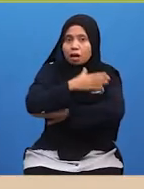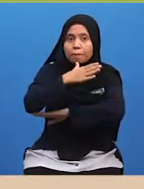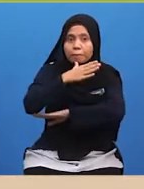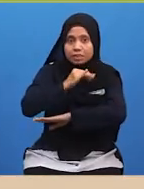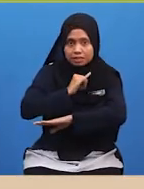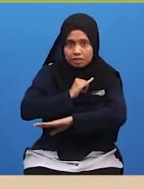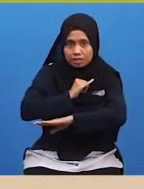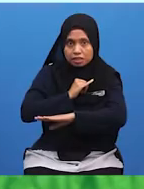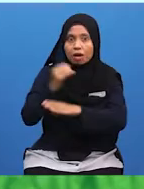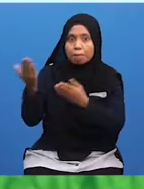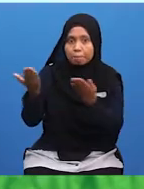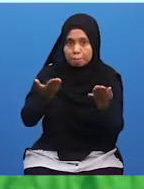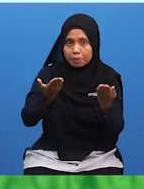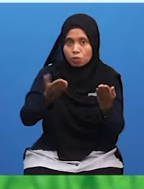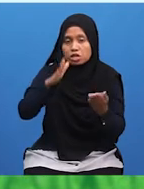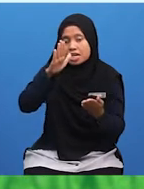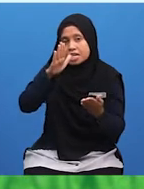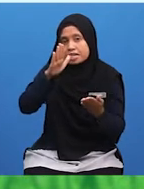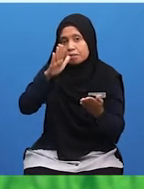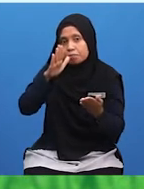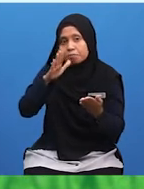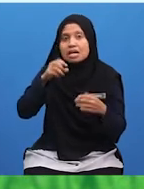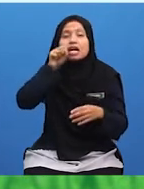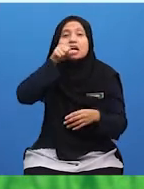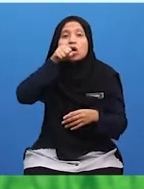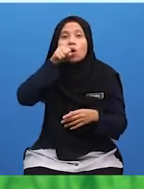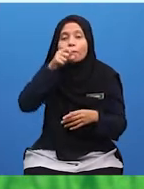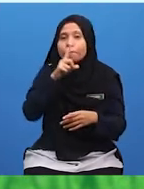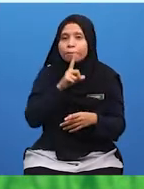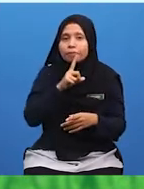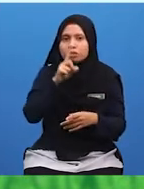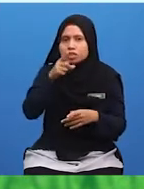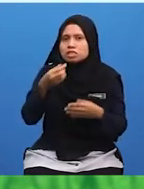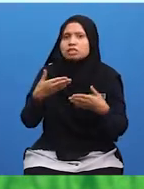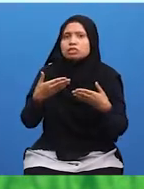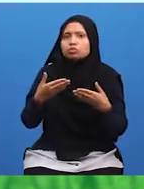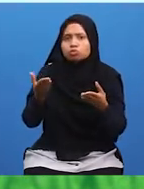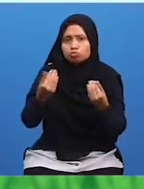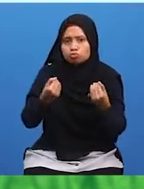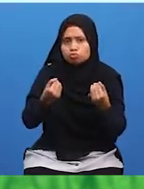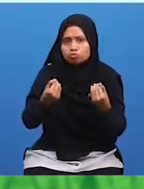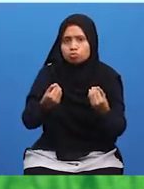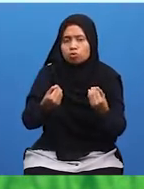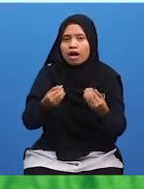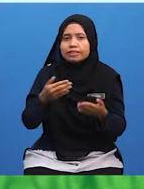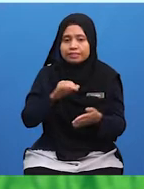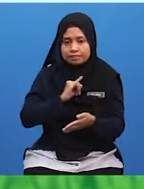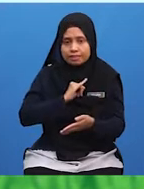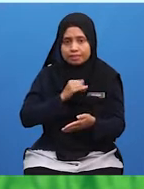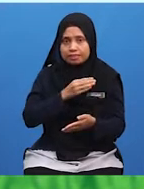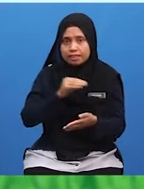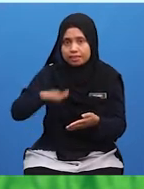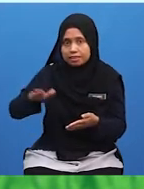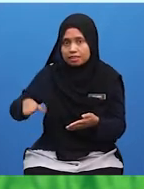saya membawa 5 biji lobak merah. Dia menyuruh saya dan adik-beradik